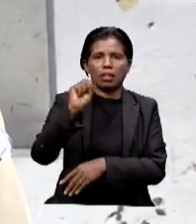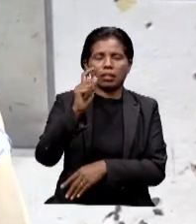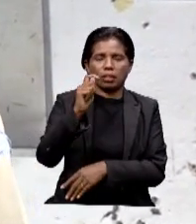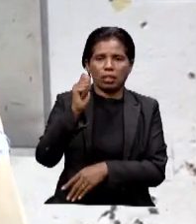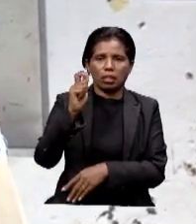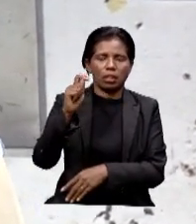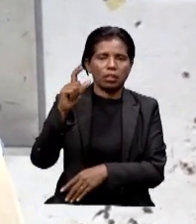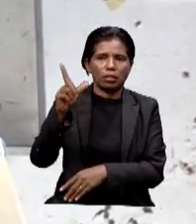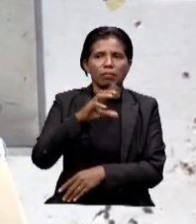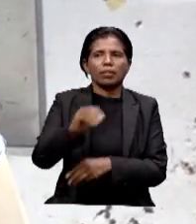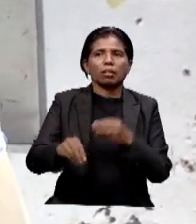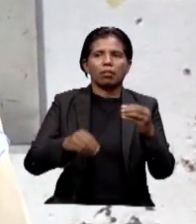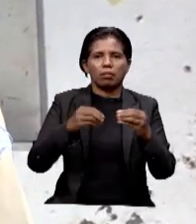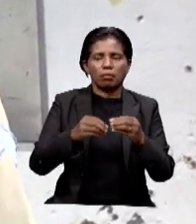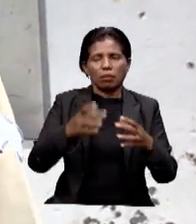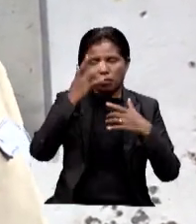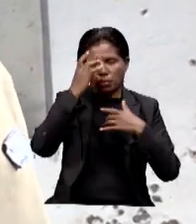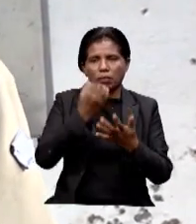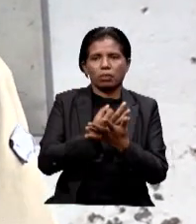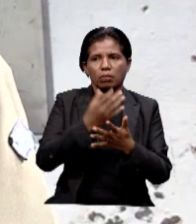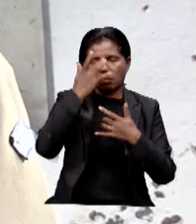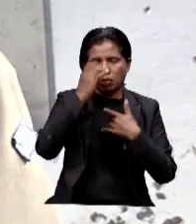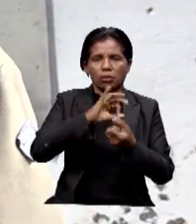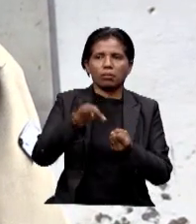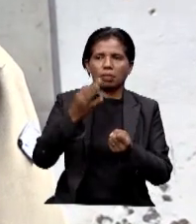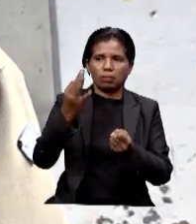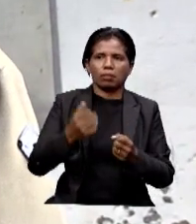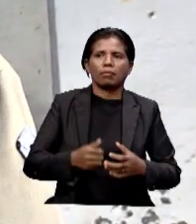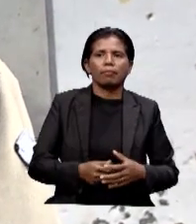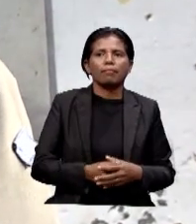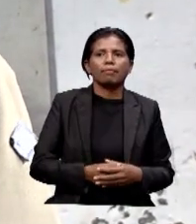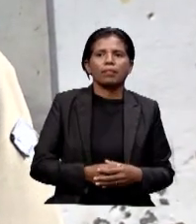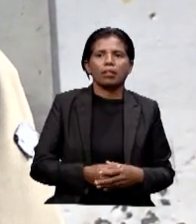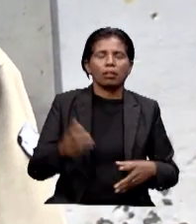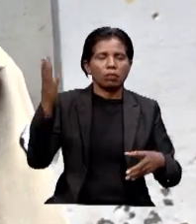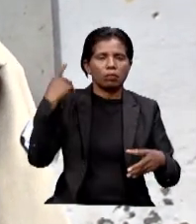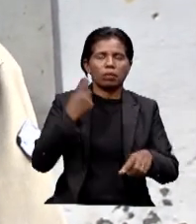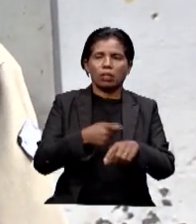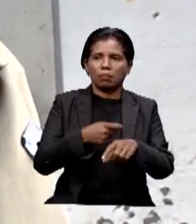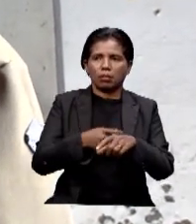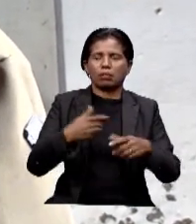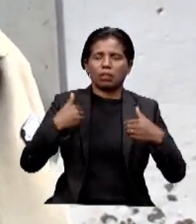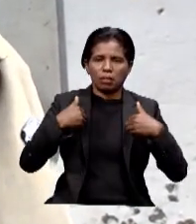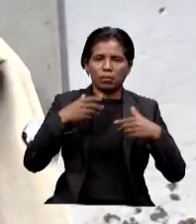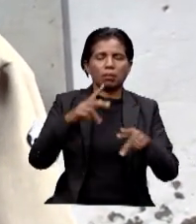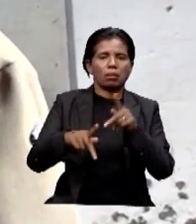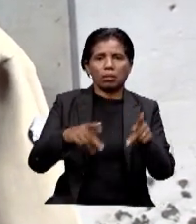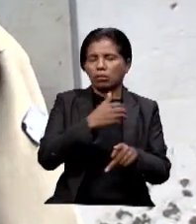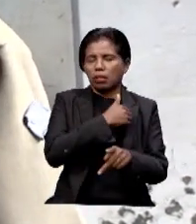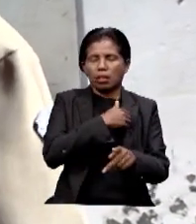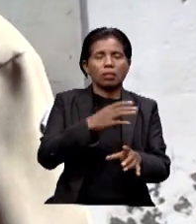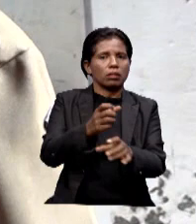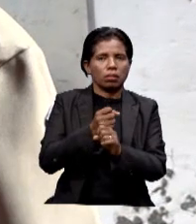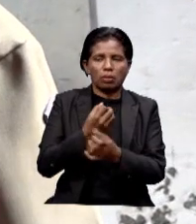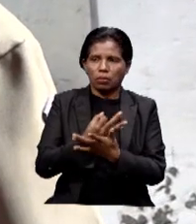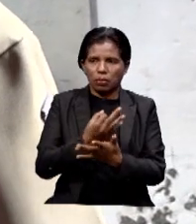subsidio ba moras covid nian ne. Ida ne makami hatama. Momento hatama ne ihamos reclamação. Ida be reclamação